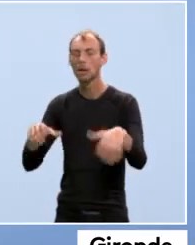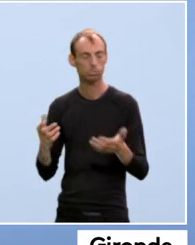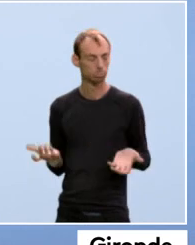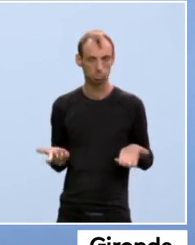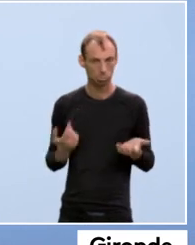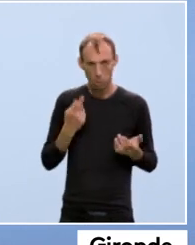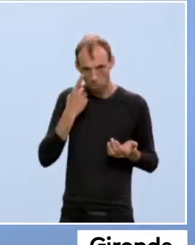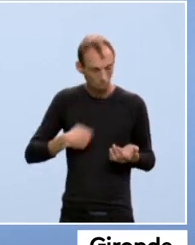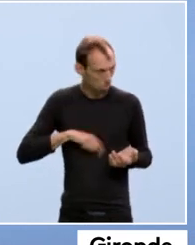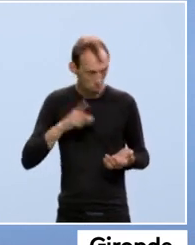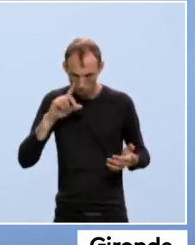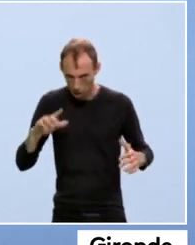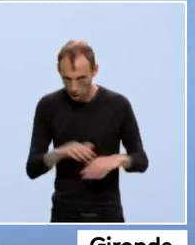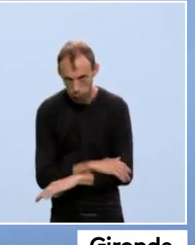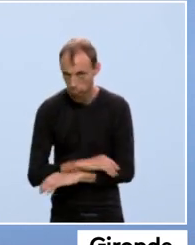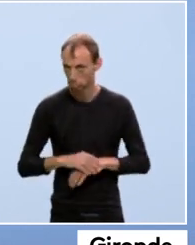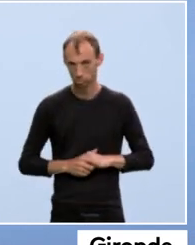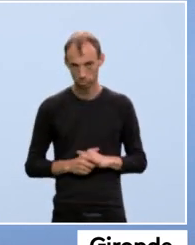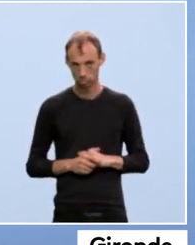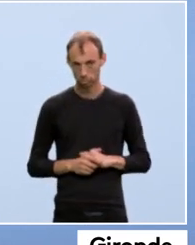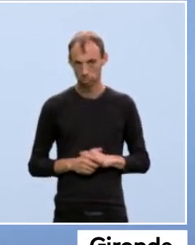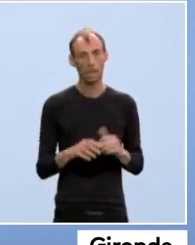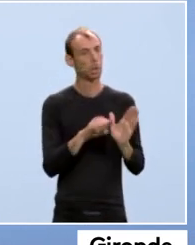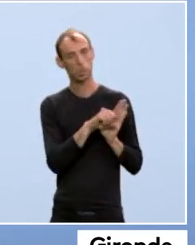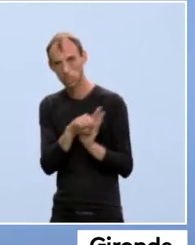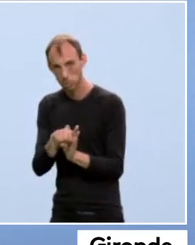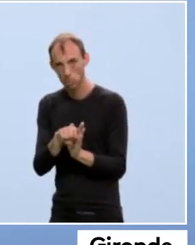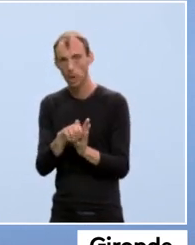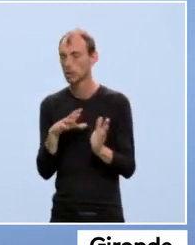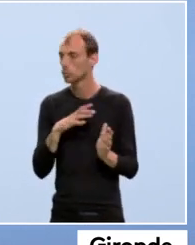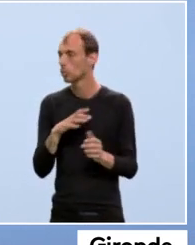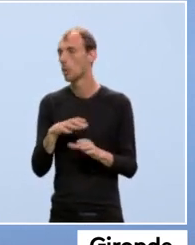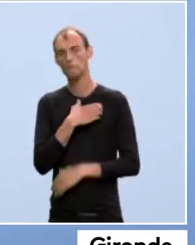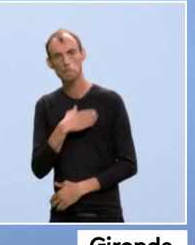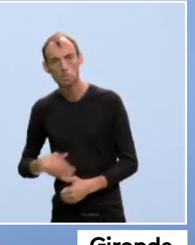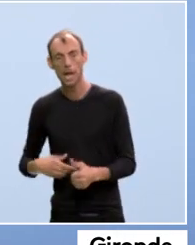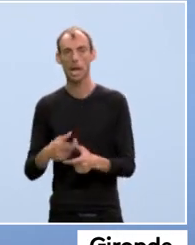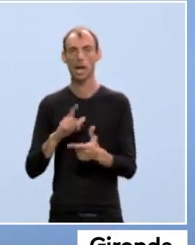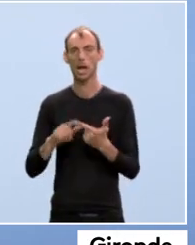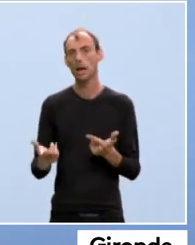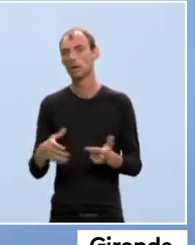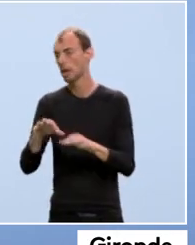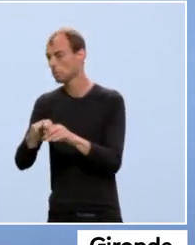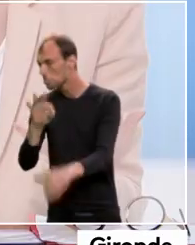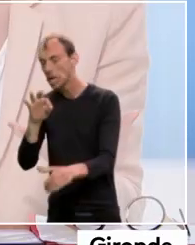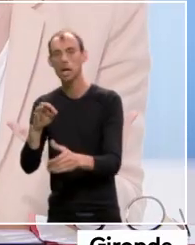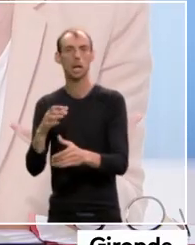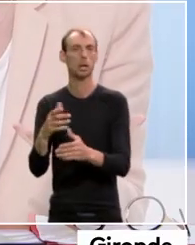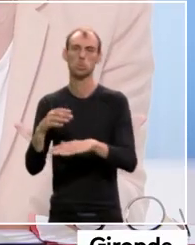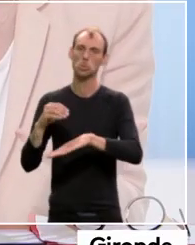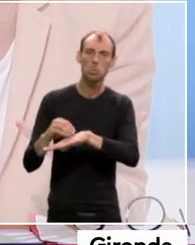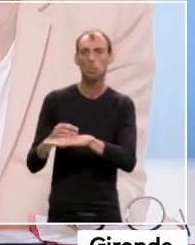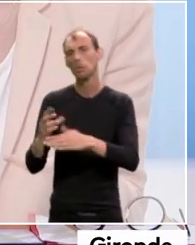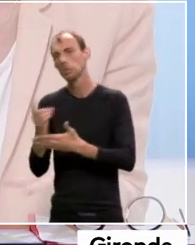rien il faut savoir que la droite a énormément d'élus de maire de conseiller municipaux départementaux régionaux sur l'ensemble du